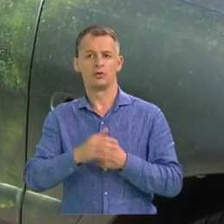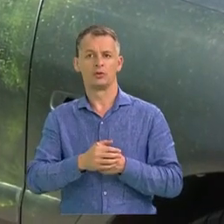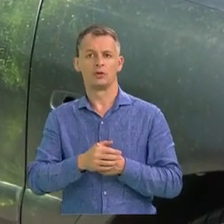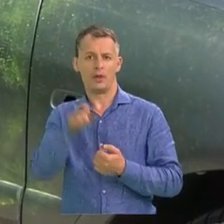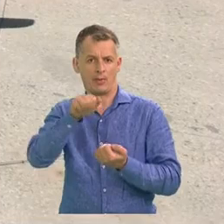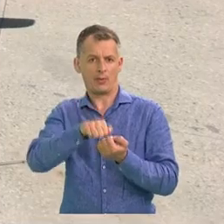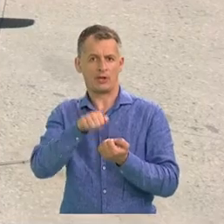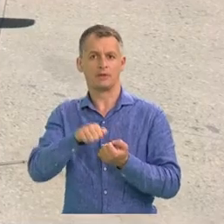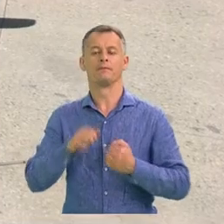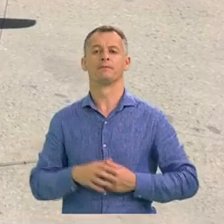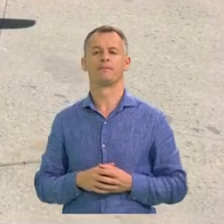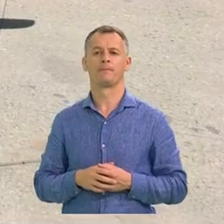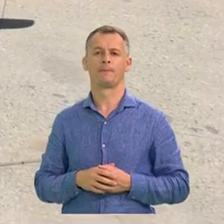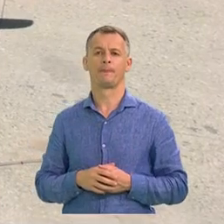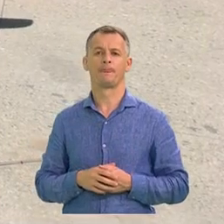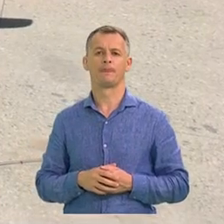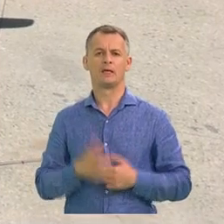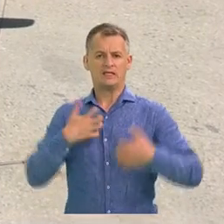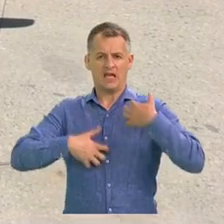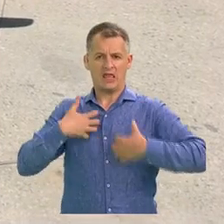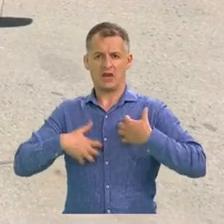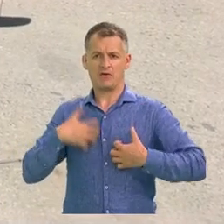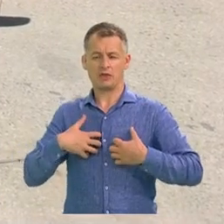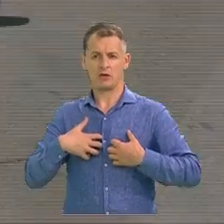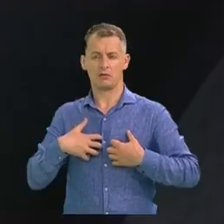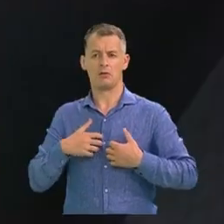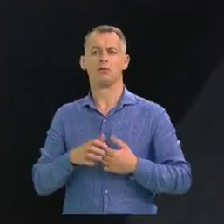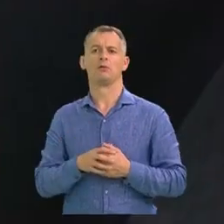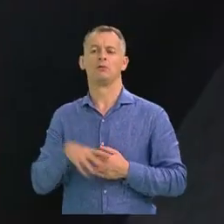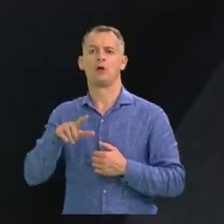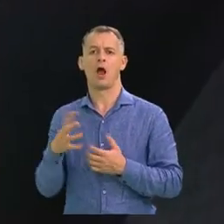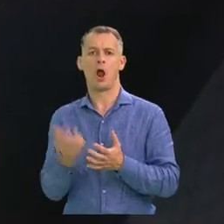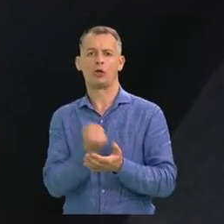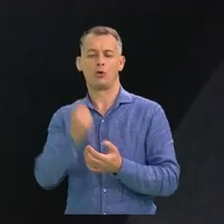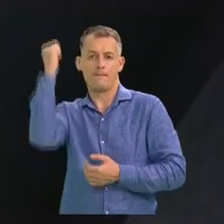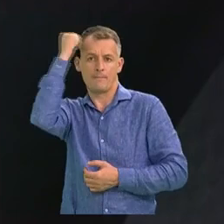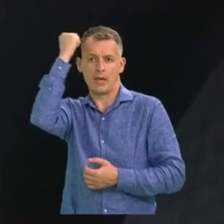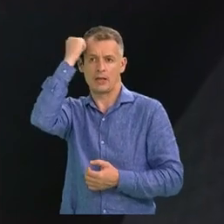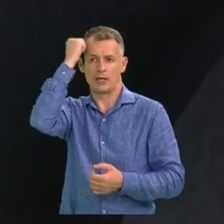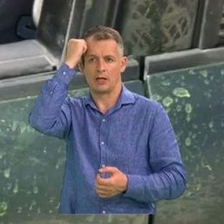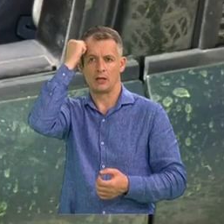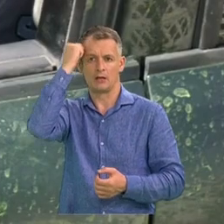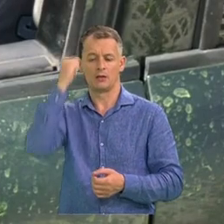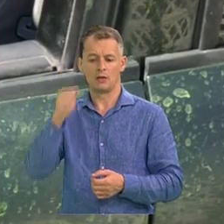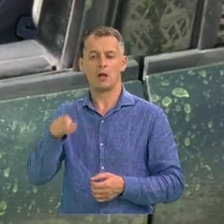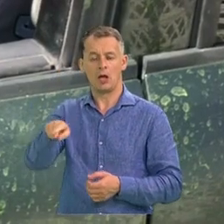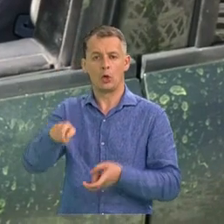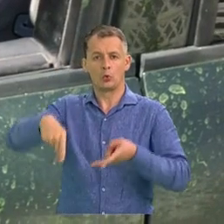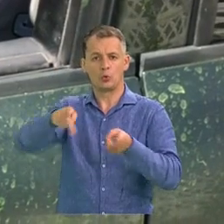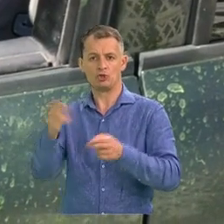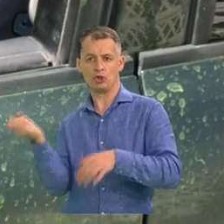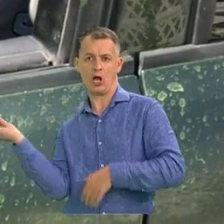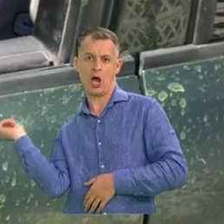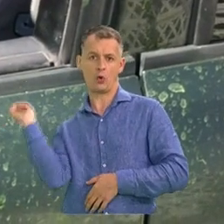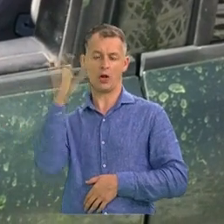la sol, s-a enervat, a reacționat, a luat o piatră de pe marginea drumului și a aruncat-o.